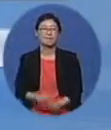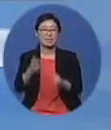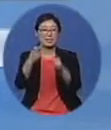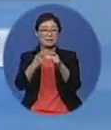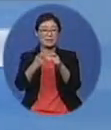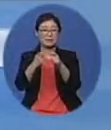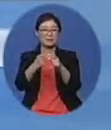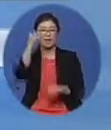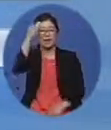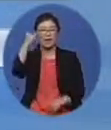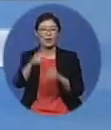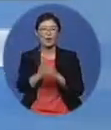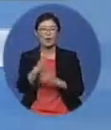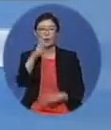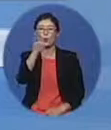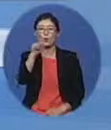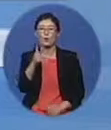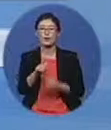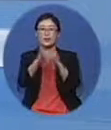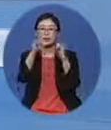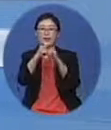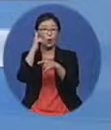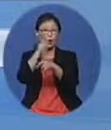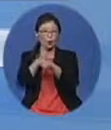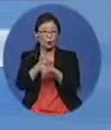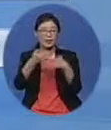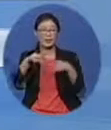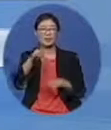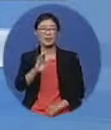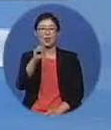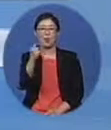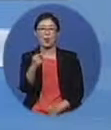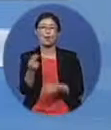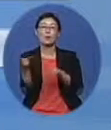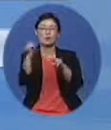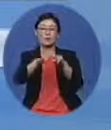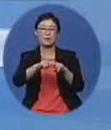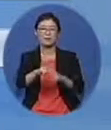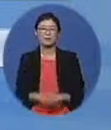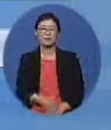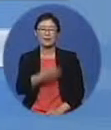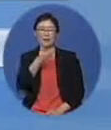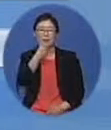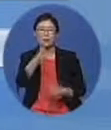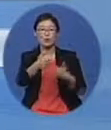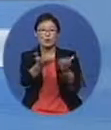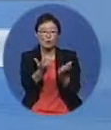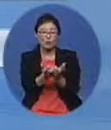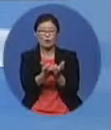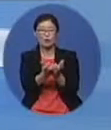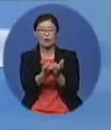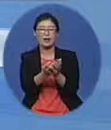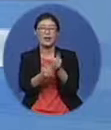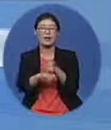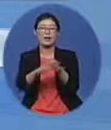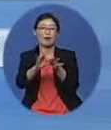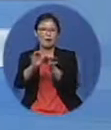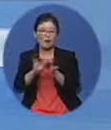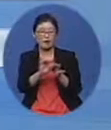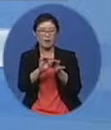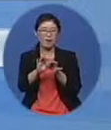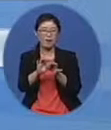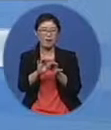제12대 한국보건사회연구원 김상호 원장이 취임했습니다. 김 원장은 복지부를 포함한 유관 정책부서와의 협력 관계